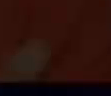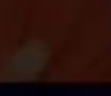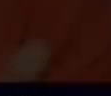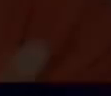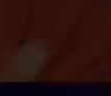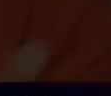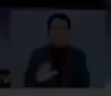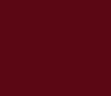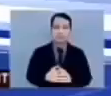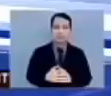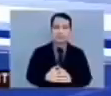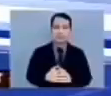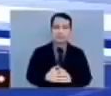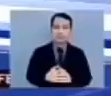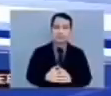Quibuloy. Tama.